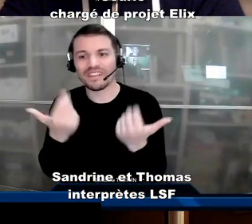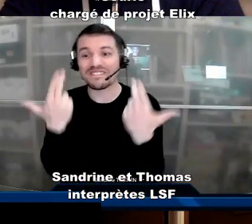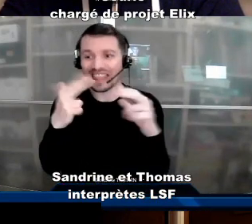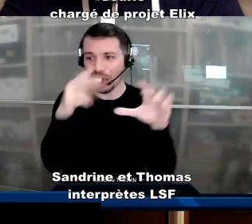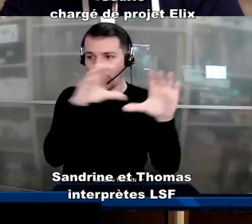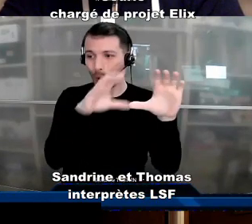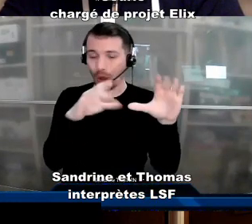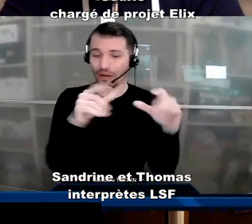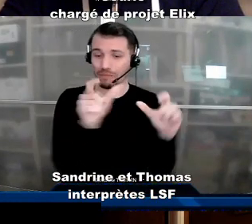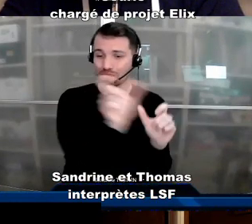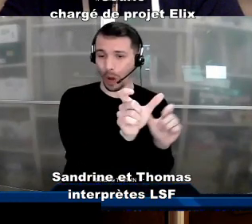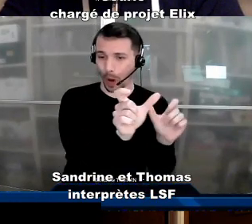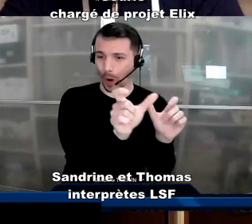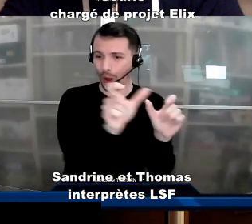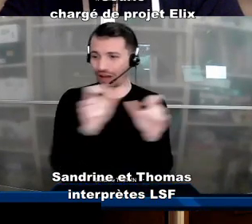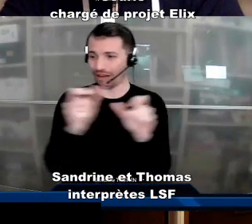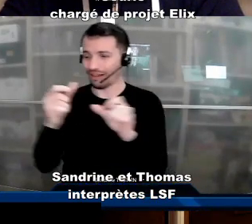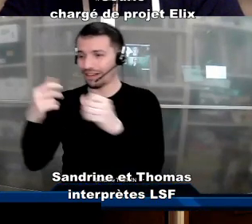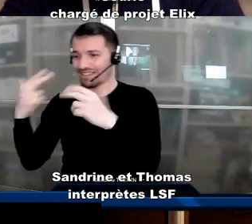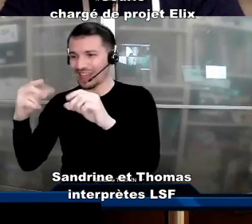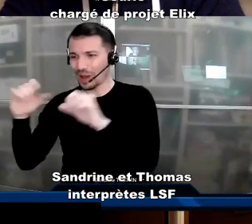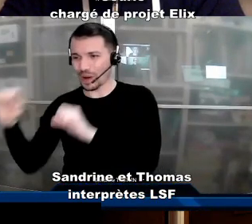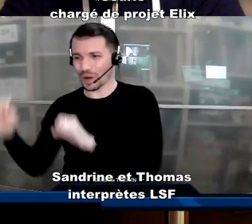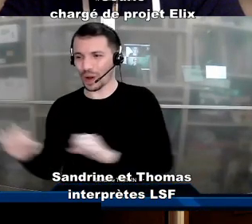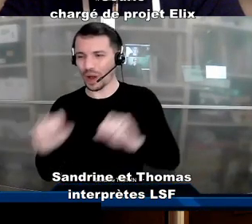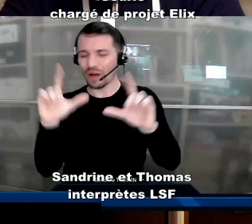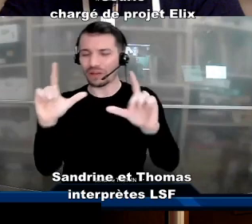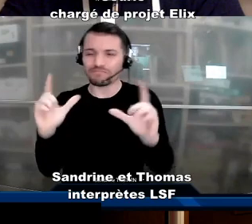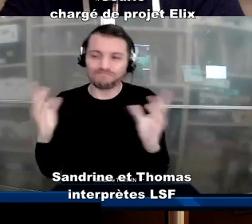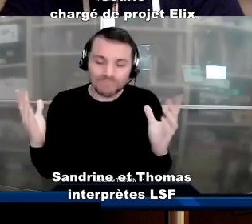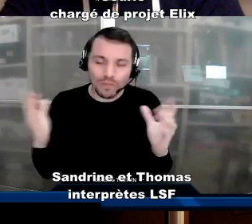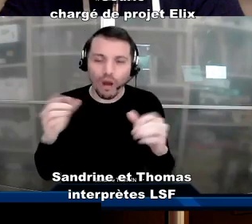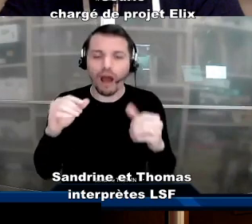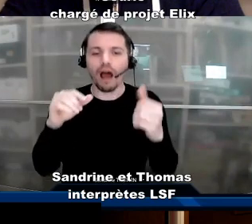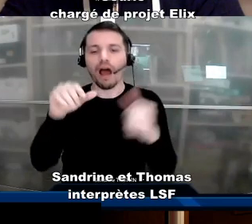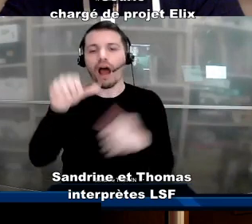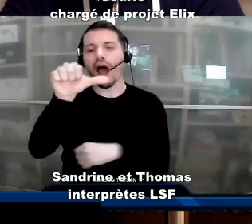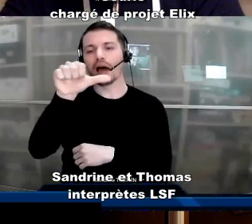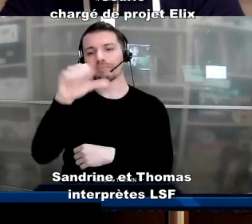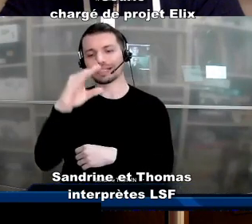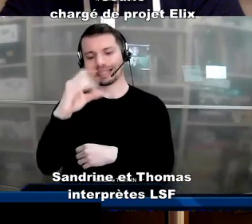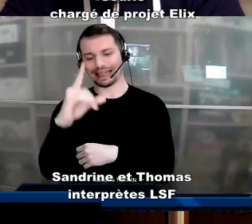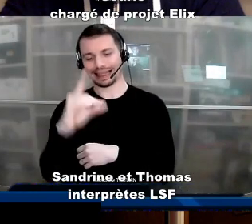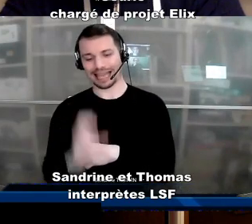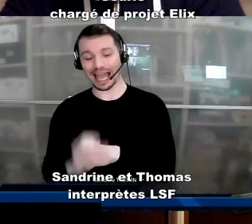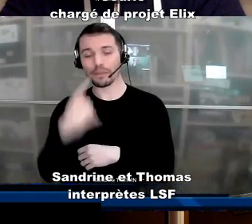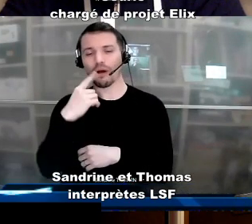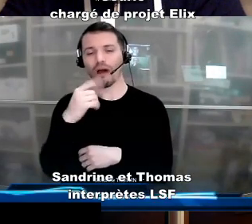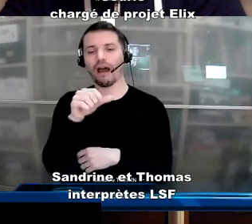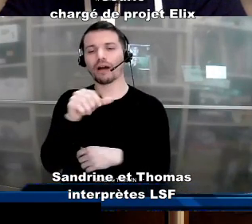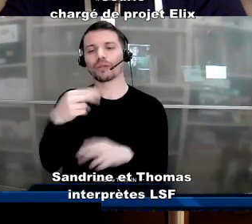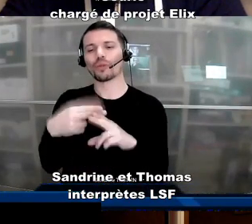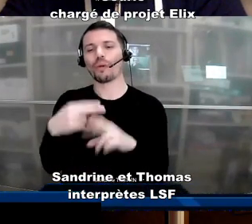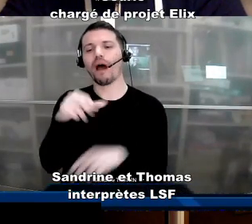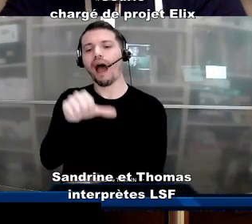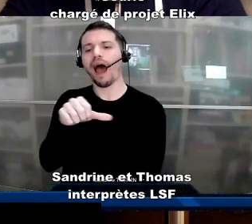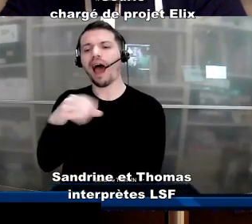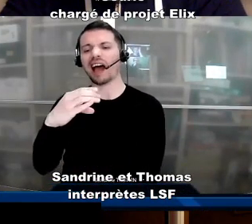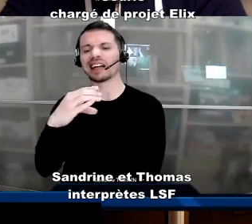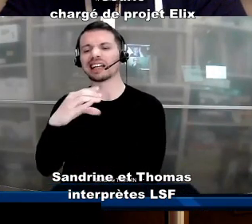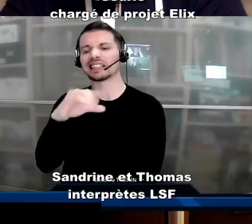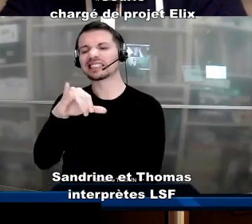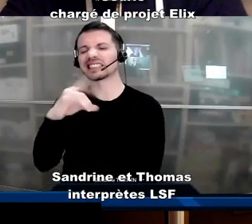que si vous prenez la liste alphabétique et vous arrivez au mot acide, vous avez tous les acides possibles et imaginables,